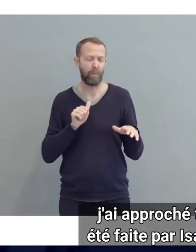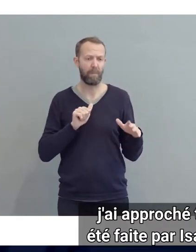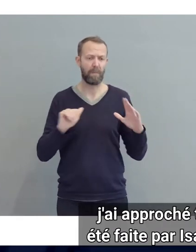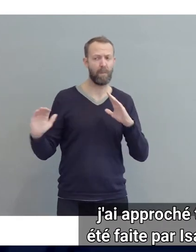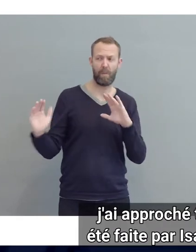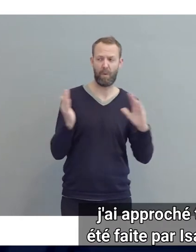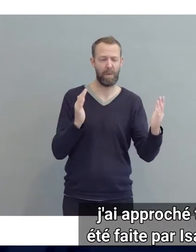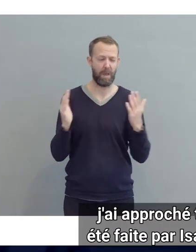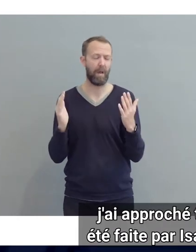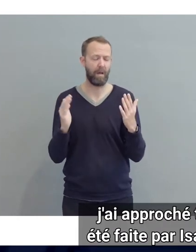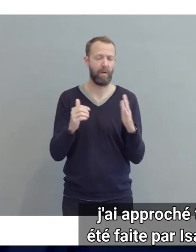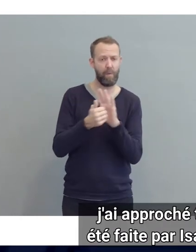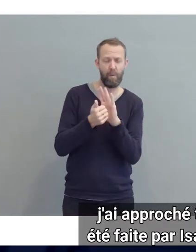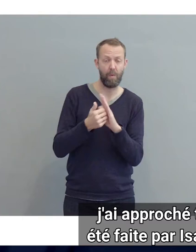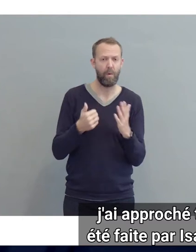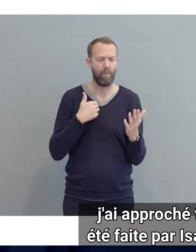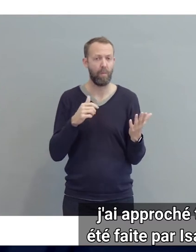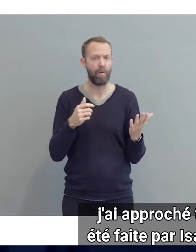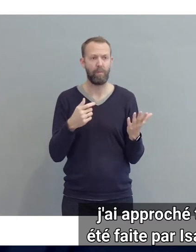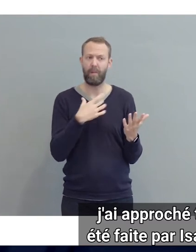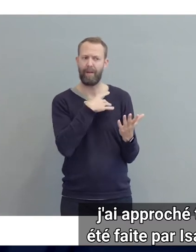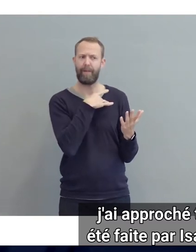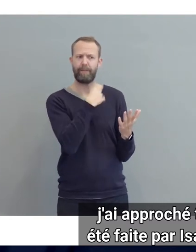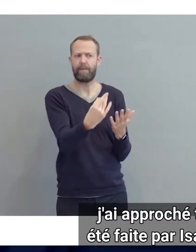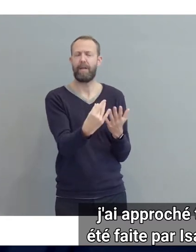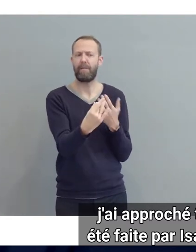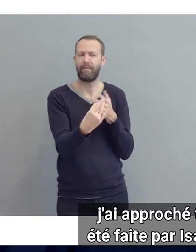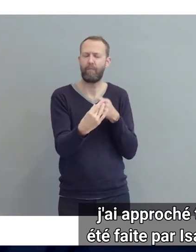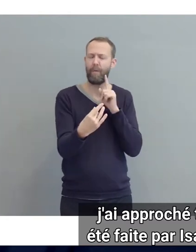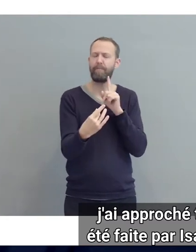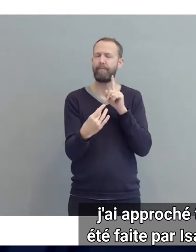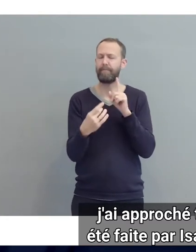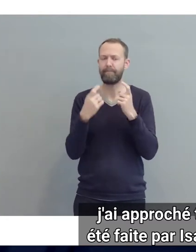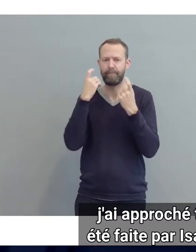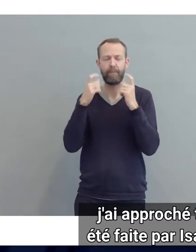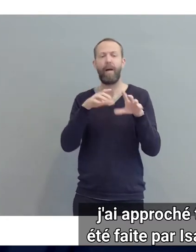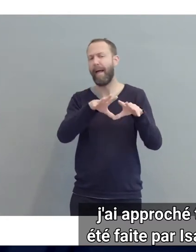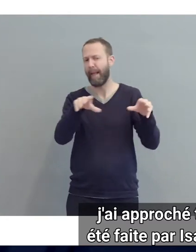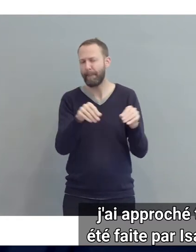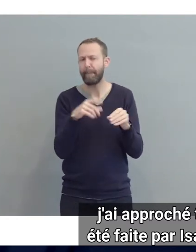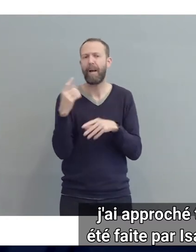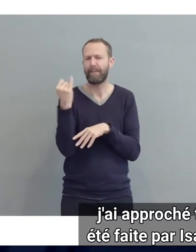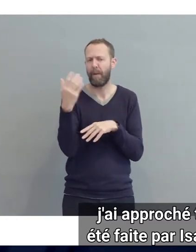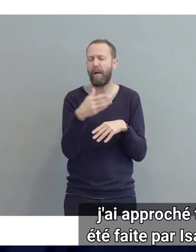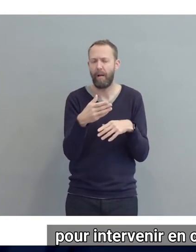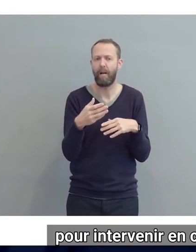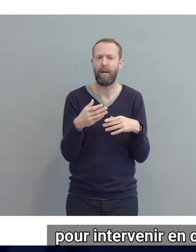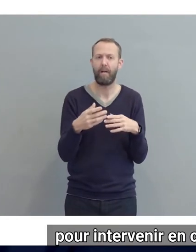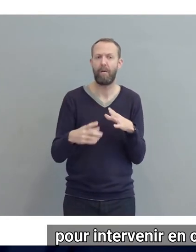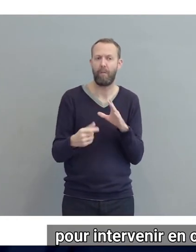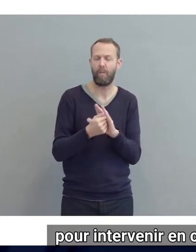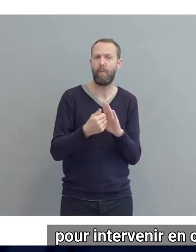approché finalement l'invitation que m'a faite Isabelle et l'équipe de parler un petit moment